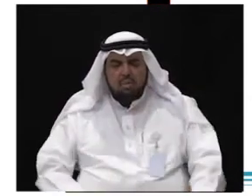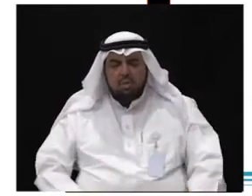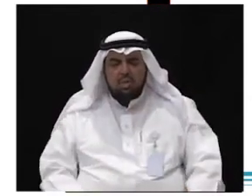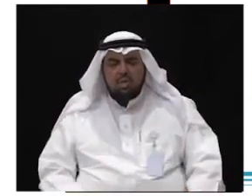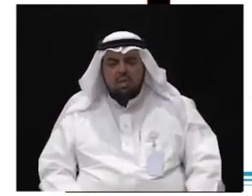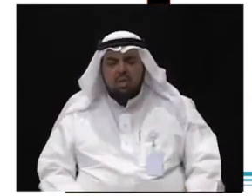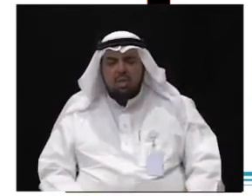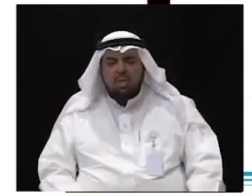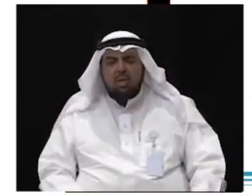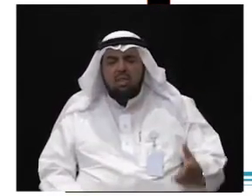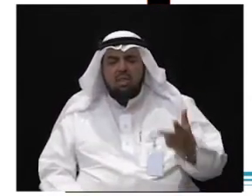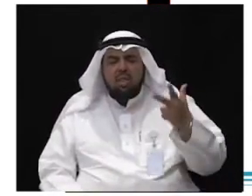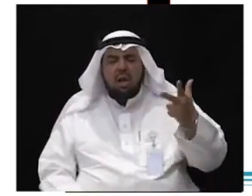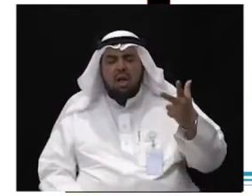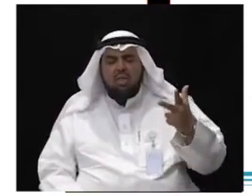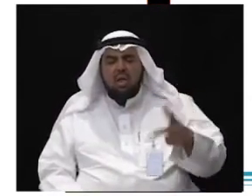ثم